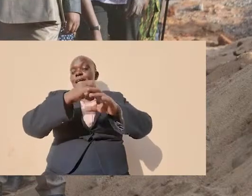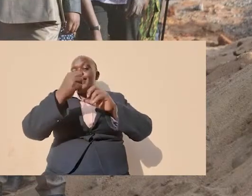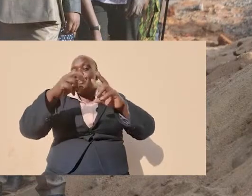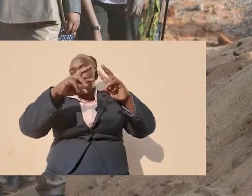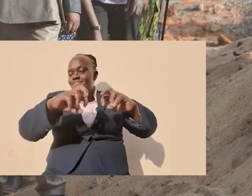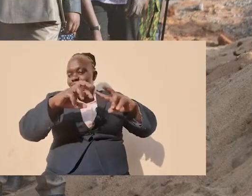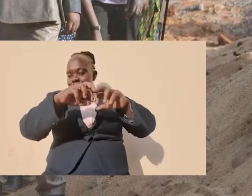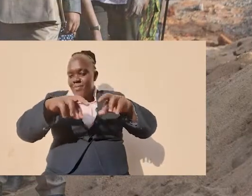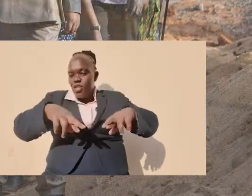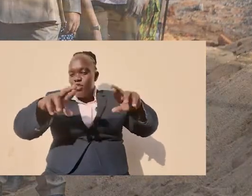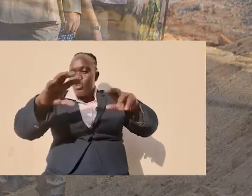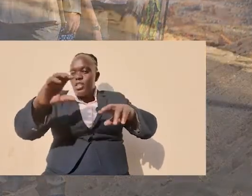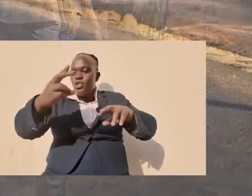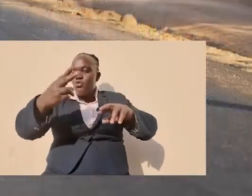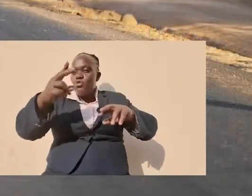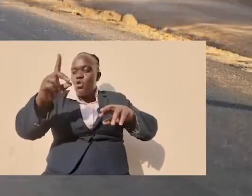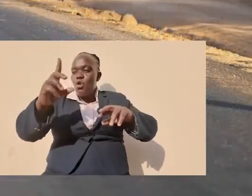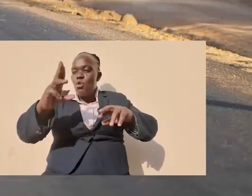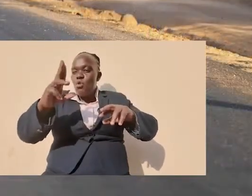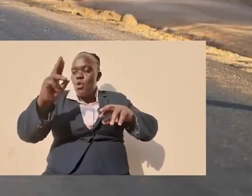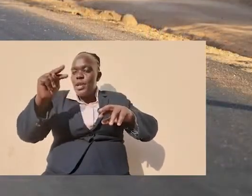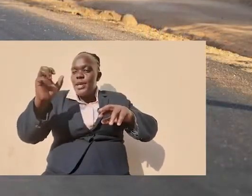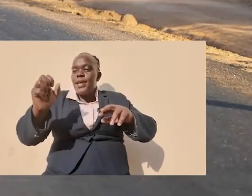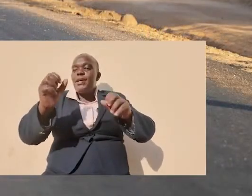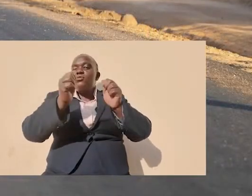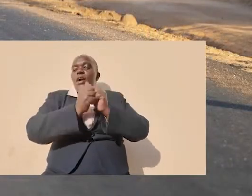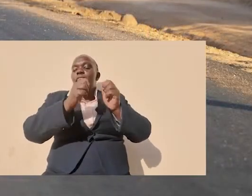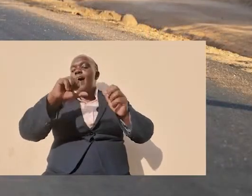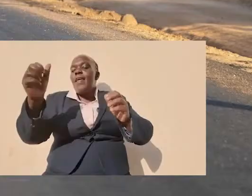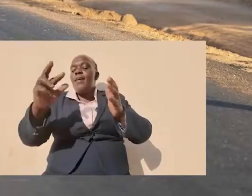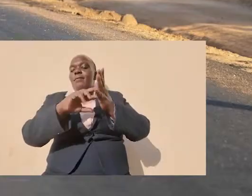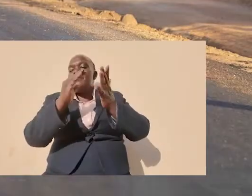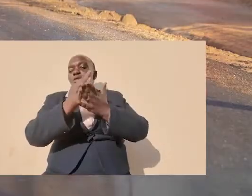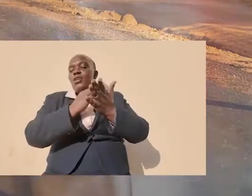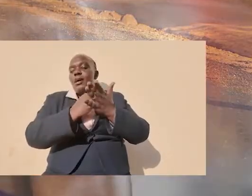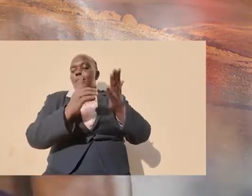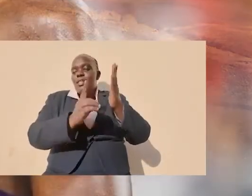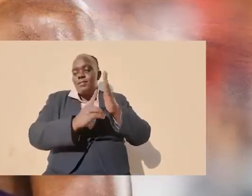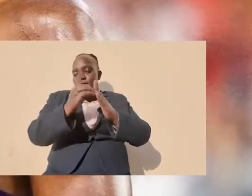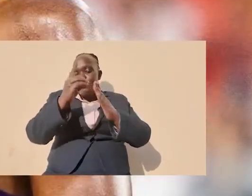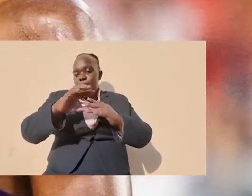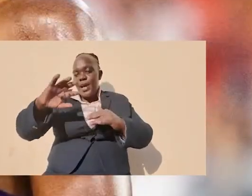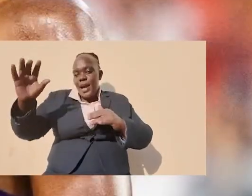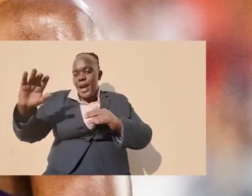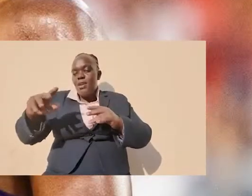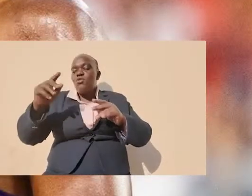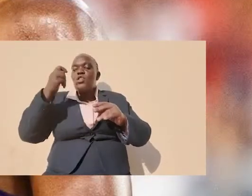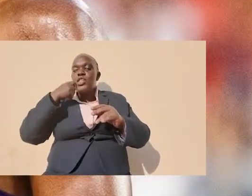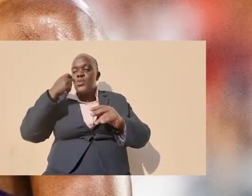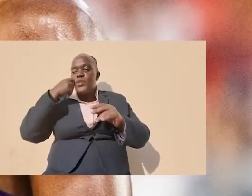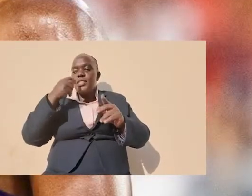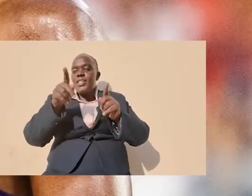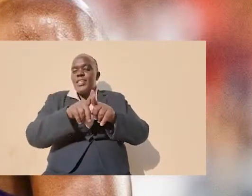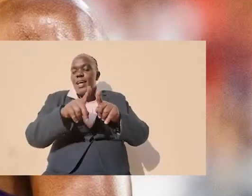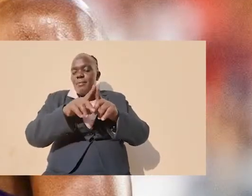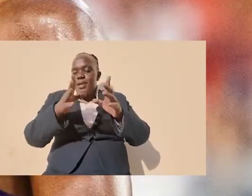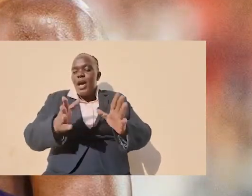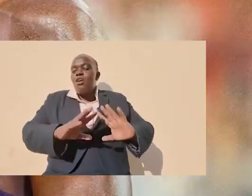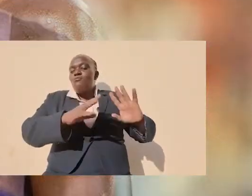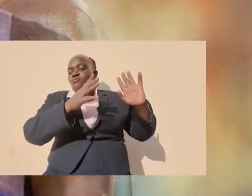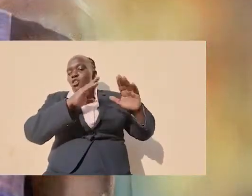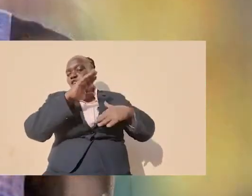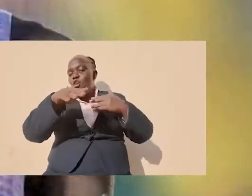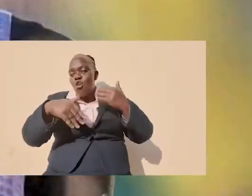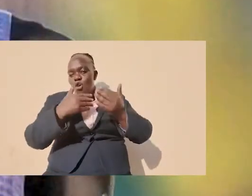Chuluni Zombe pamoja na miradi mingine ya maendeleo katika kaunti ya Kitui. Pia amewapongeza wanariadha wa Kenya